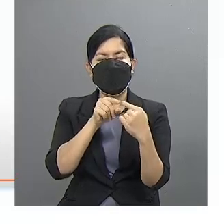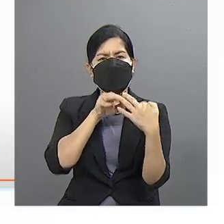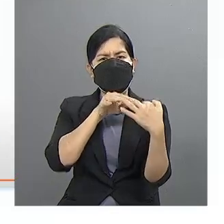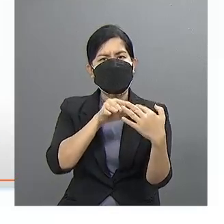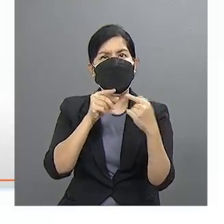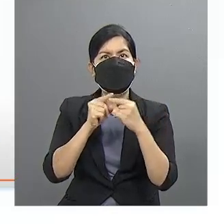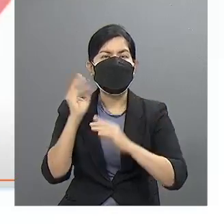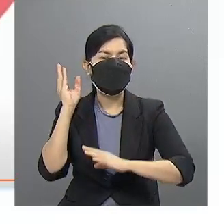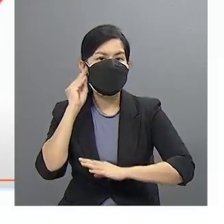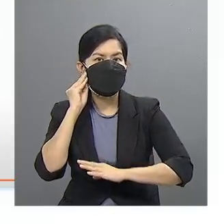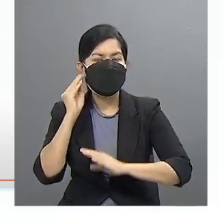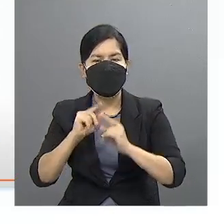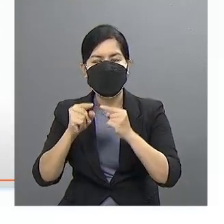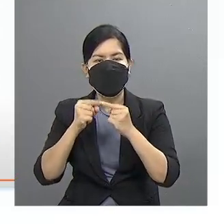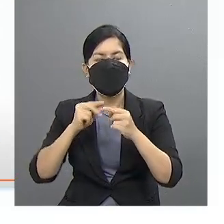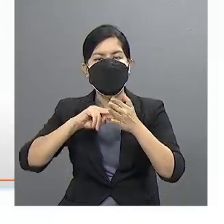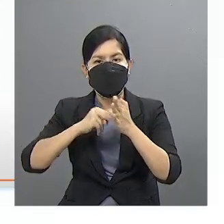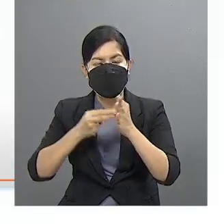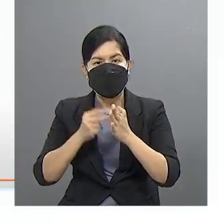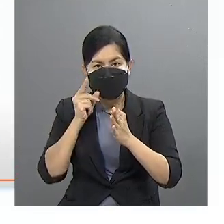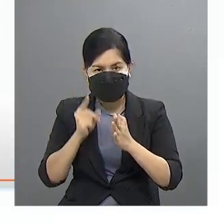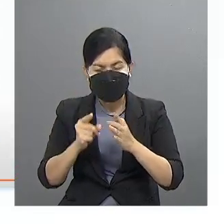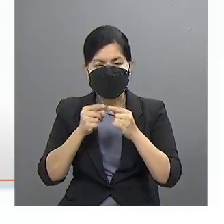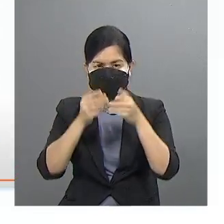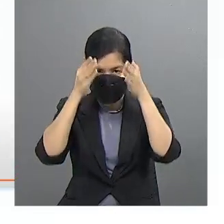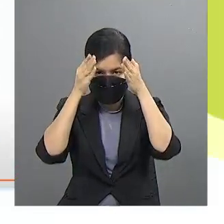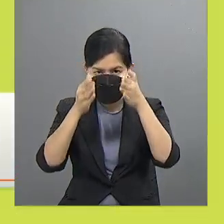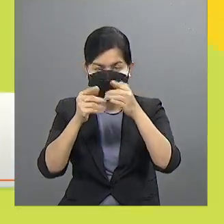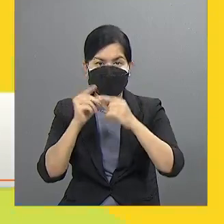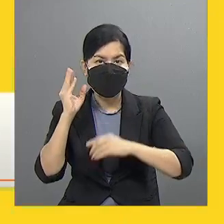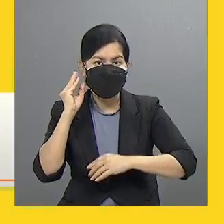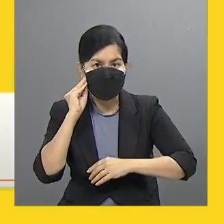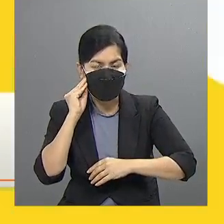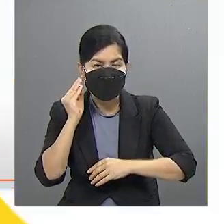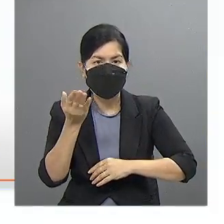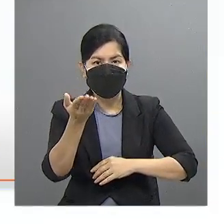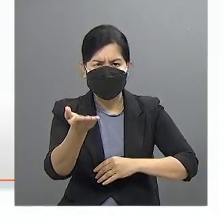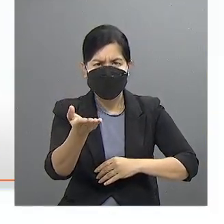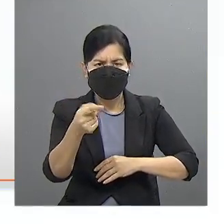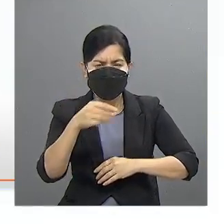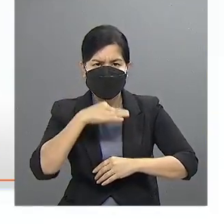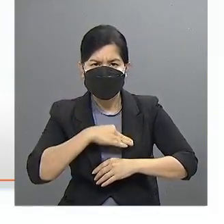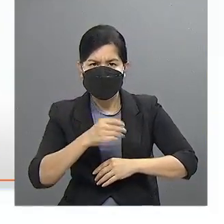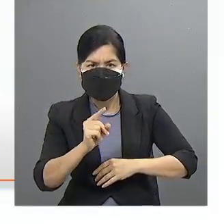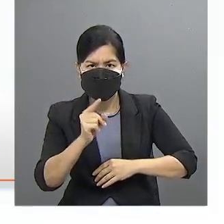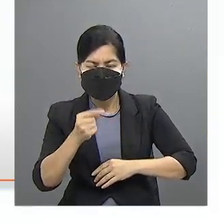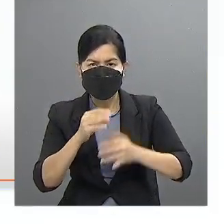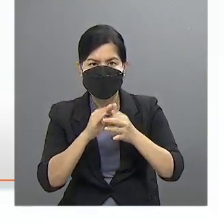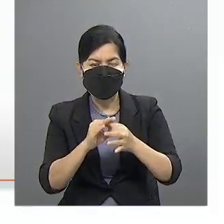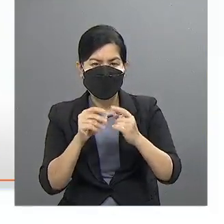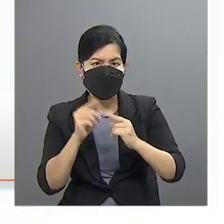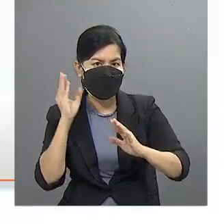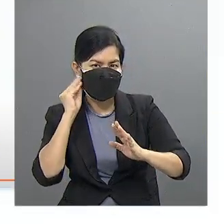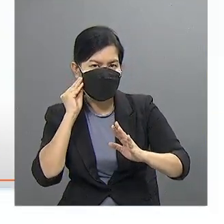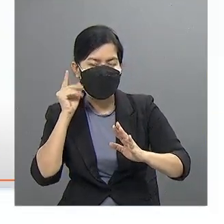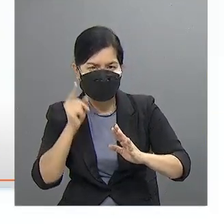ได้ฟังจริงๆอ่ะคือฟังเหมือนเราต้องรู้ว่าเขารู้สึกอะไรประมาณนี้ครับเพราะฉะนั้นหน้าสกิลการฟังเนี่ยเป็นสกิลที่ต้องมีการฝึกฝน